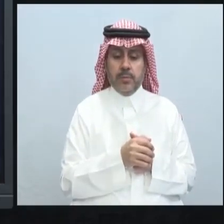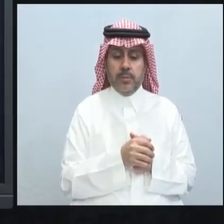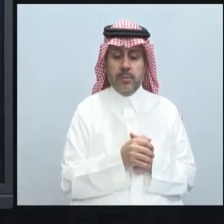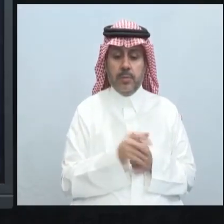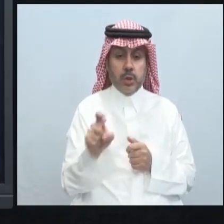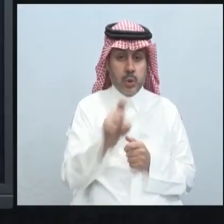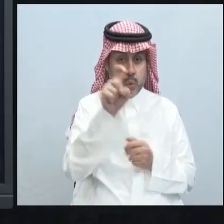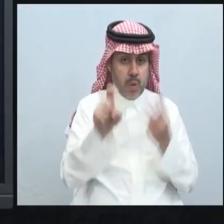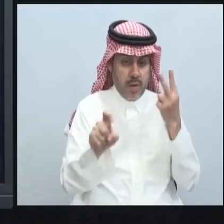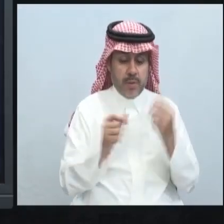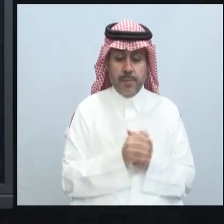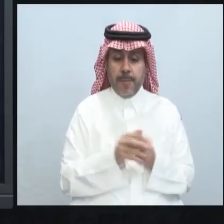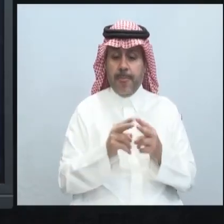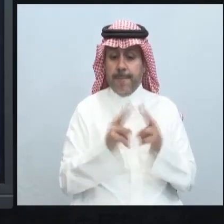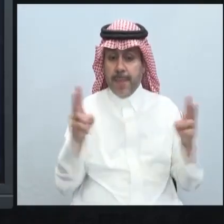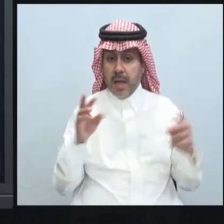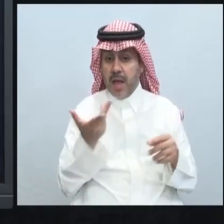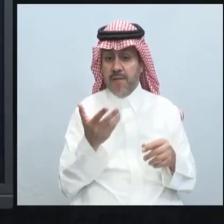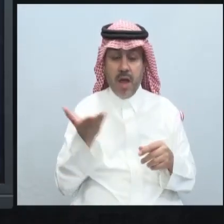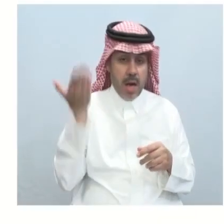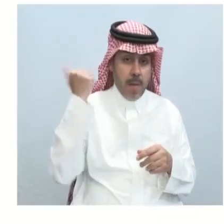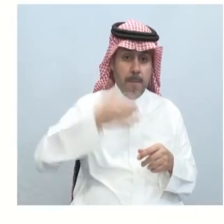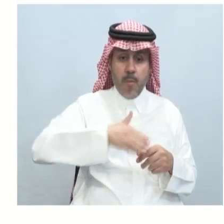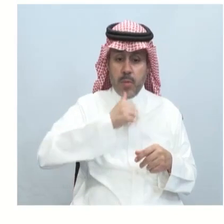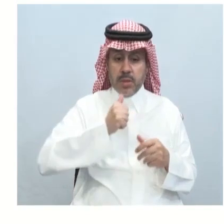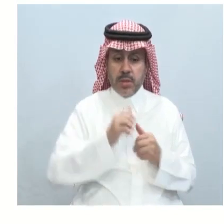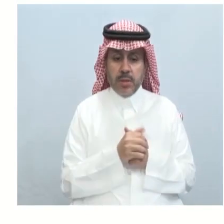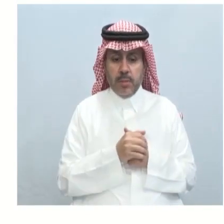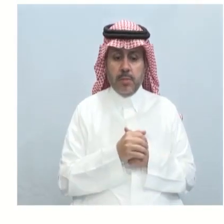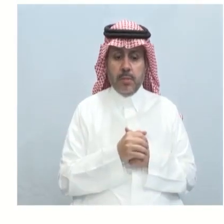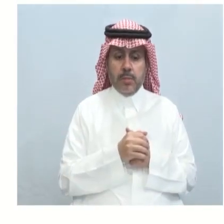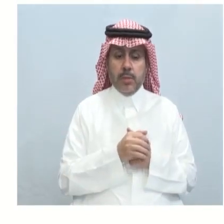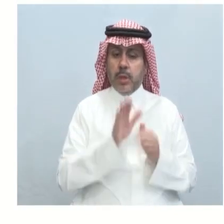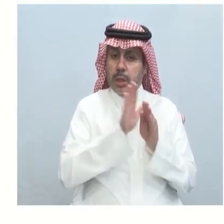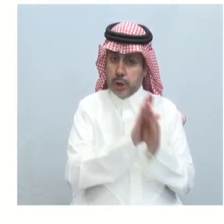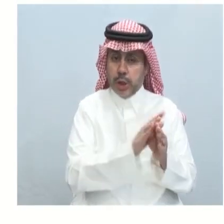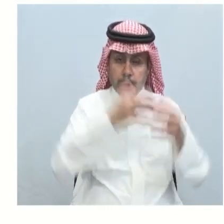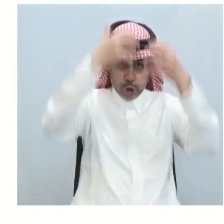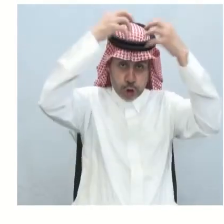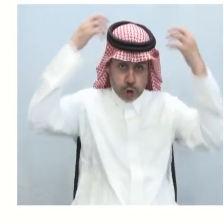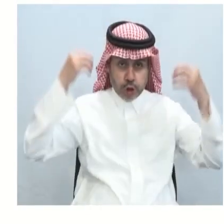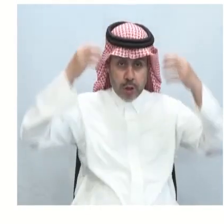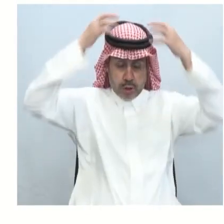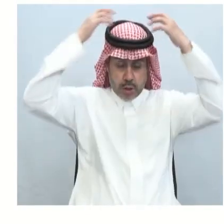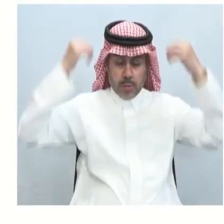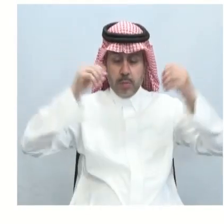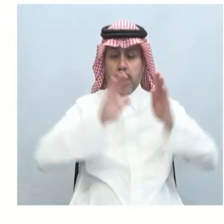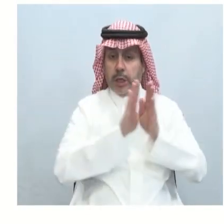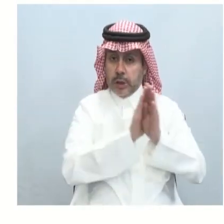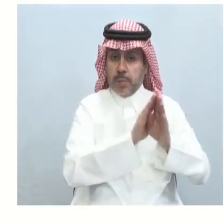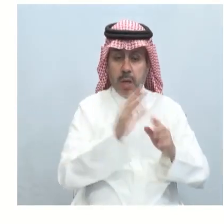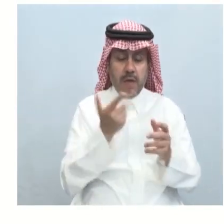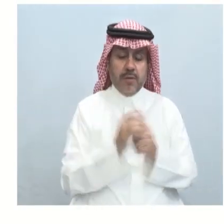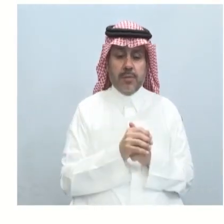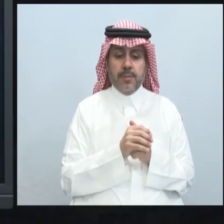السؤال الثاني ابين كيف كان النبي صلى الله عليه وسلم يعتني بشعر راسه كيف